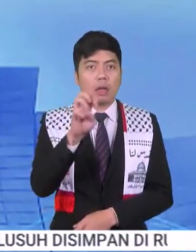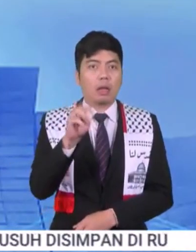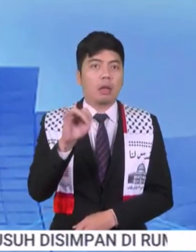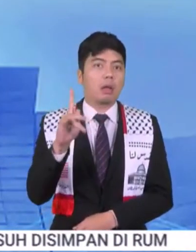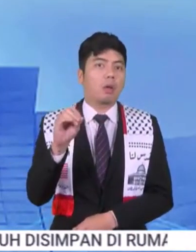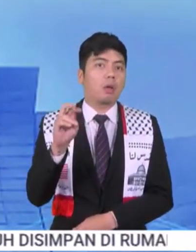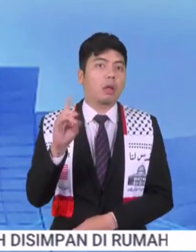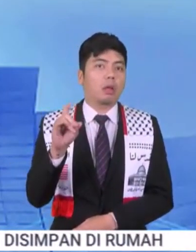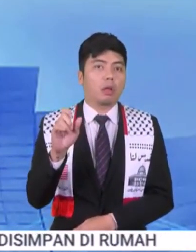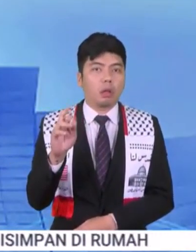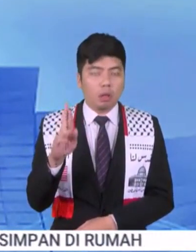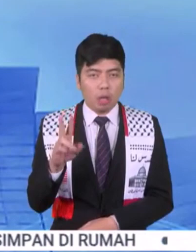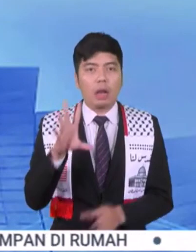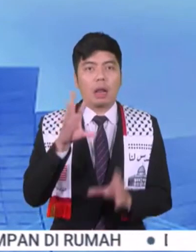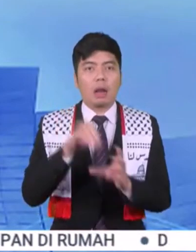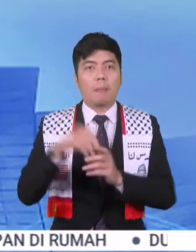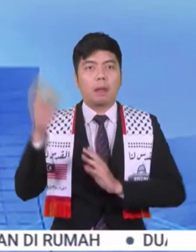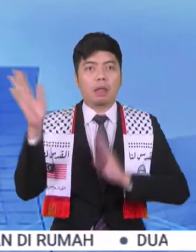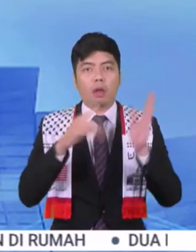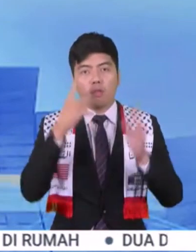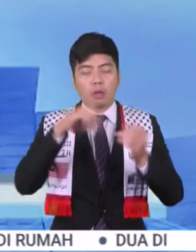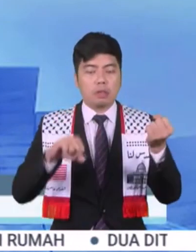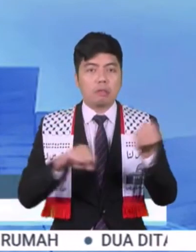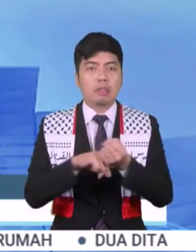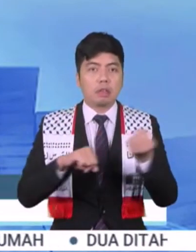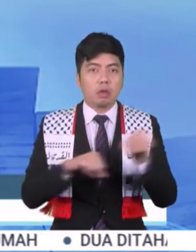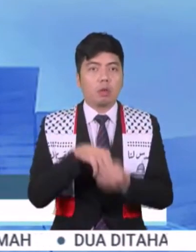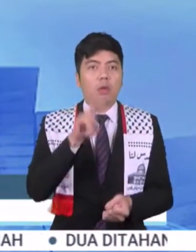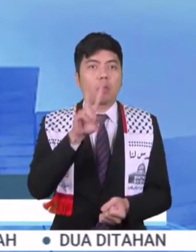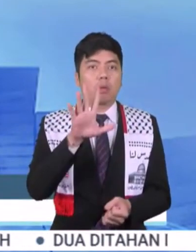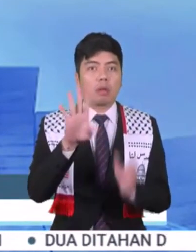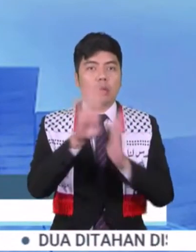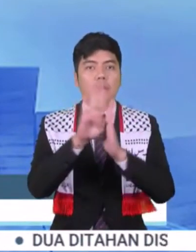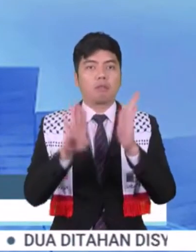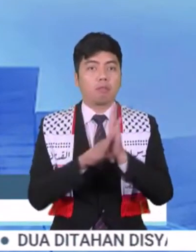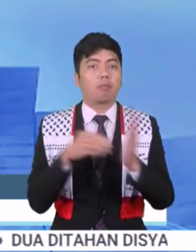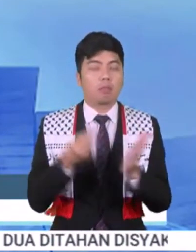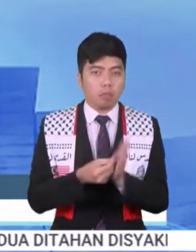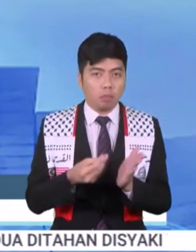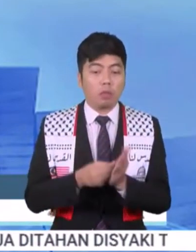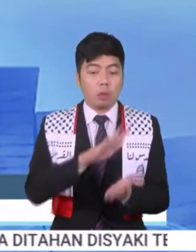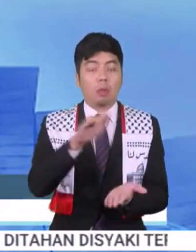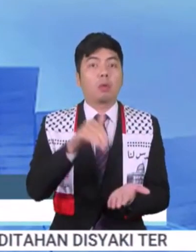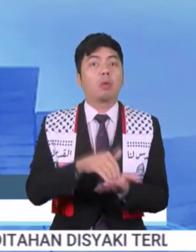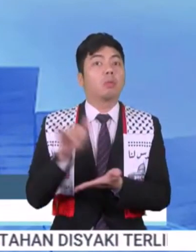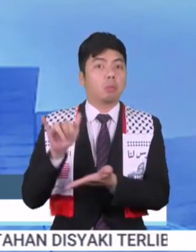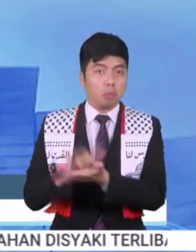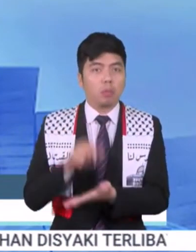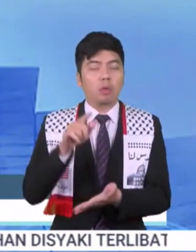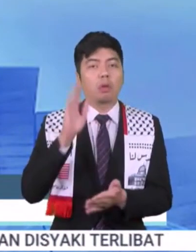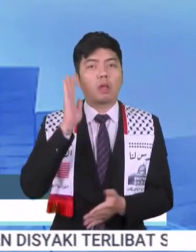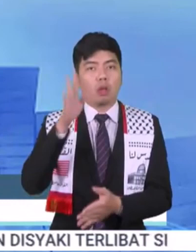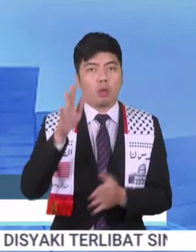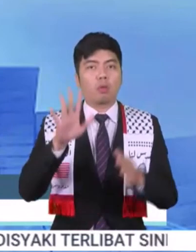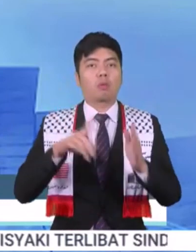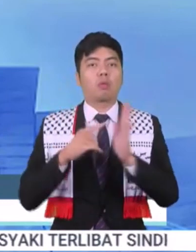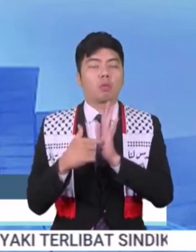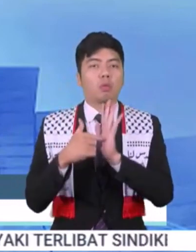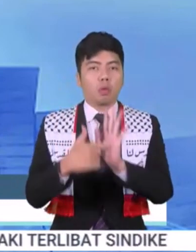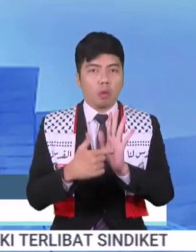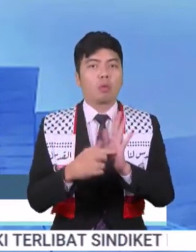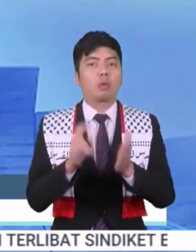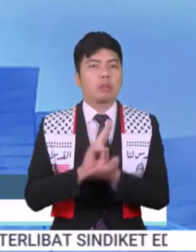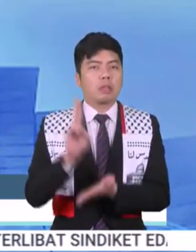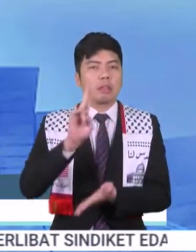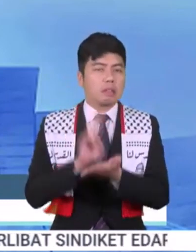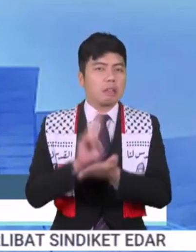semikonduktor dalam negara dengan memperuntuk sokongan fiskal RM25 bilion. Pusat R&D itu bakal menampilkan